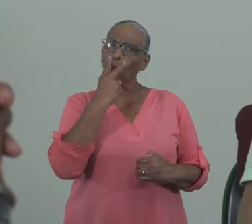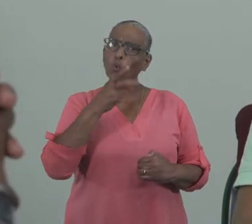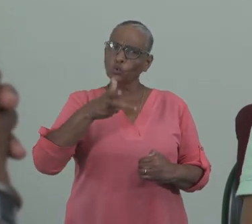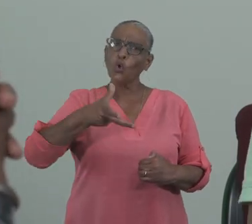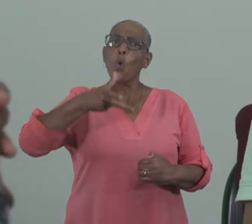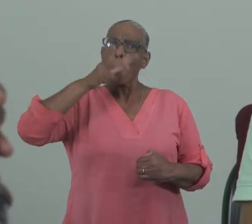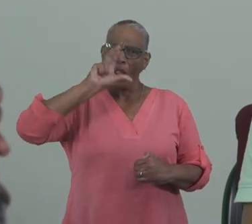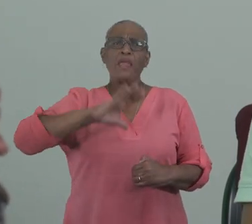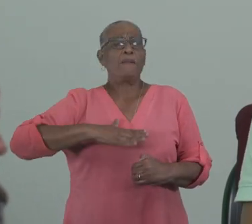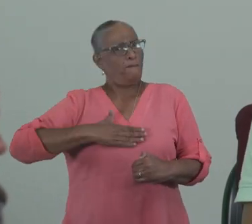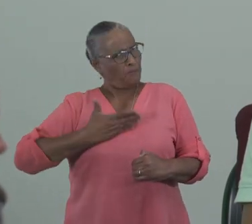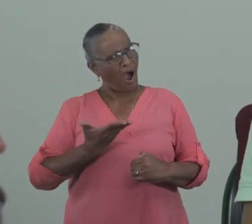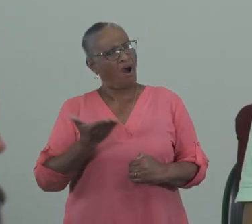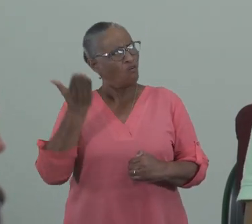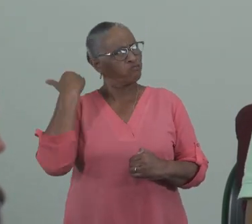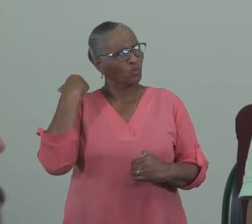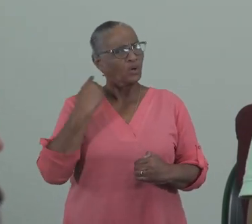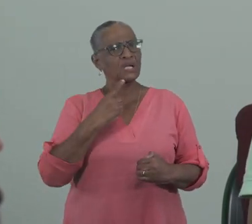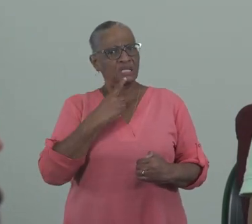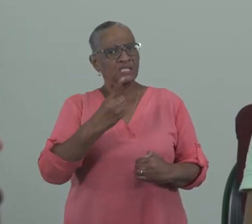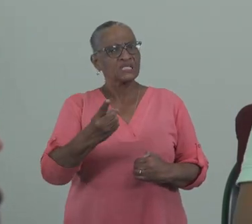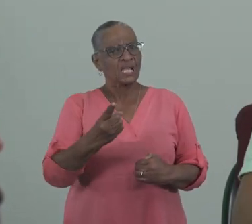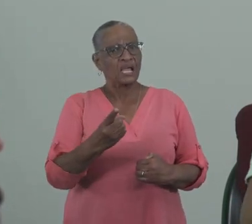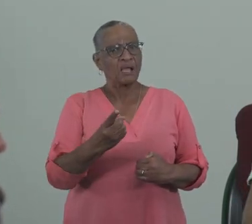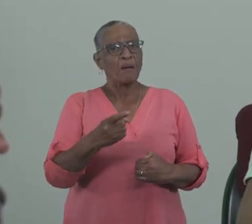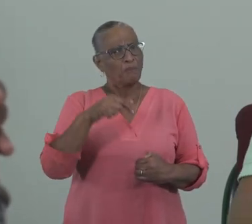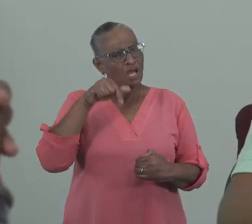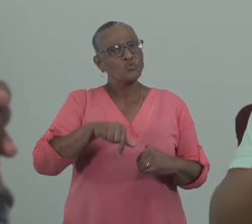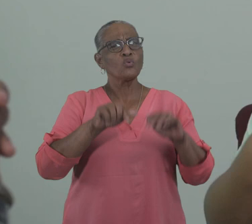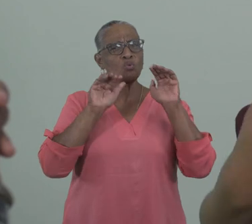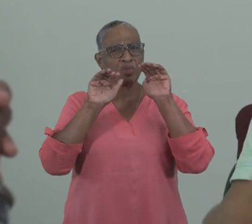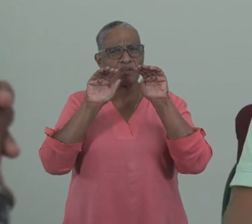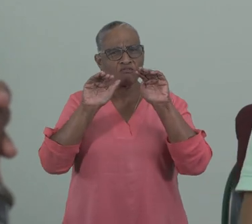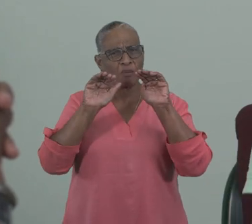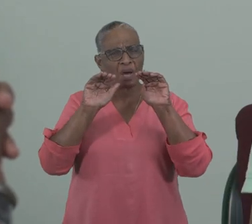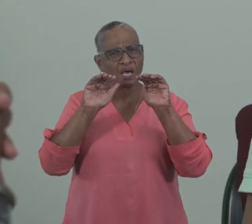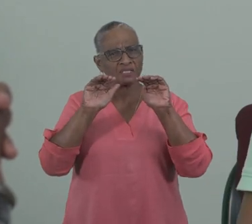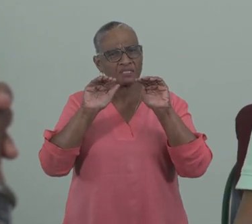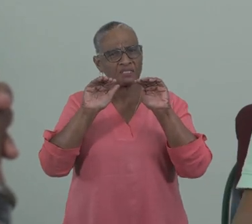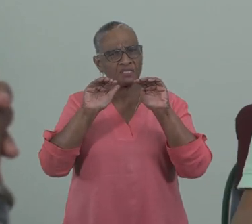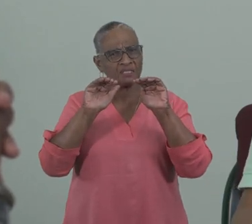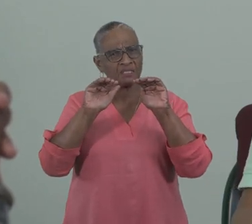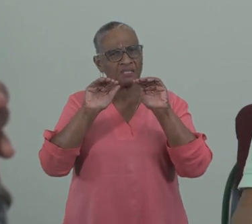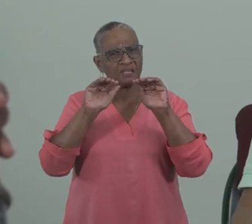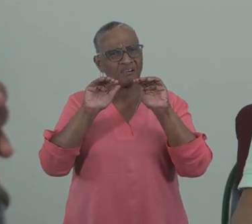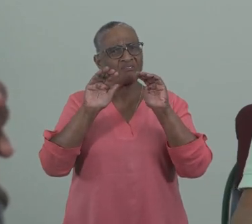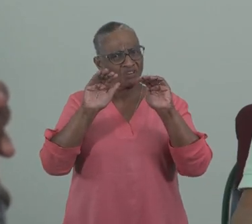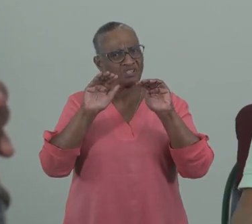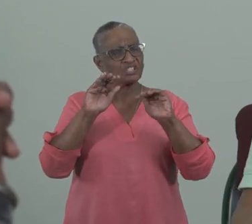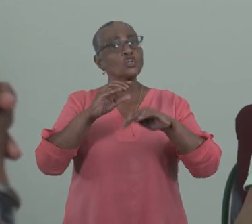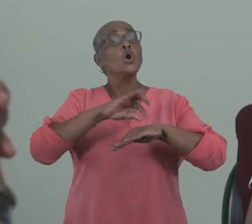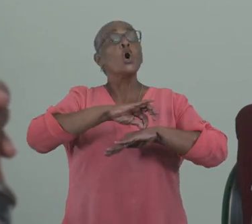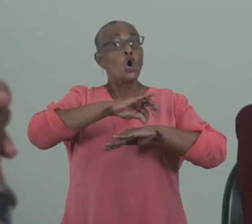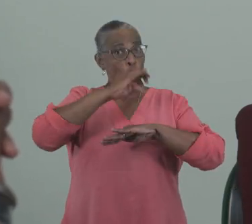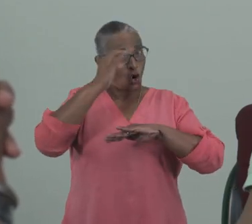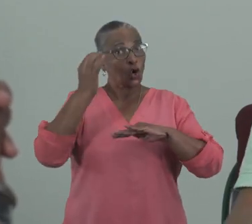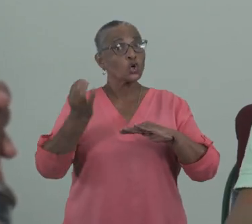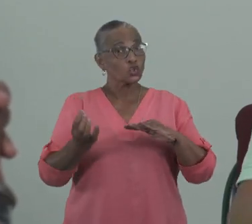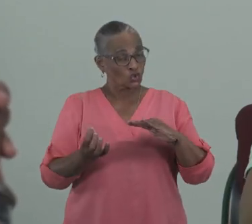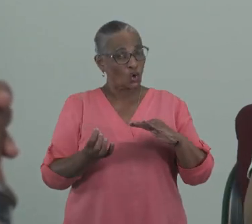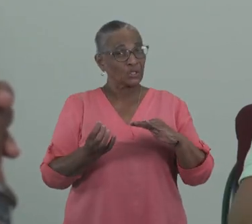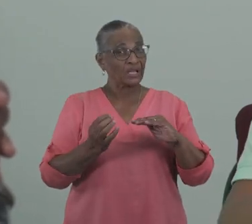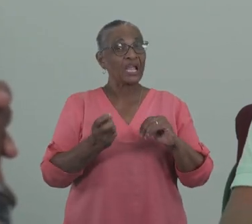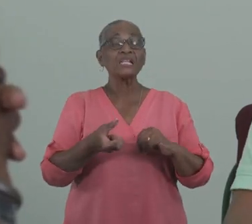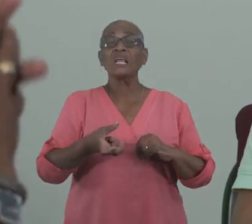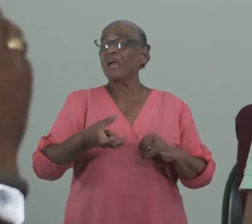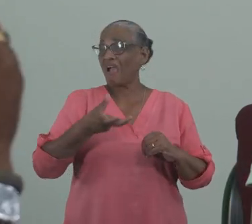een glaasje rode wijn zou niet zo slecht zijn. Maar nu komt er informatie naar buiten dat op termen van gezondheid